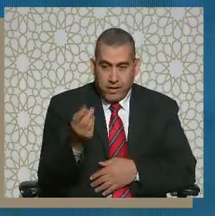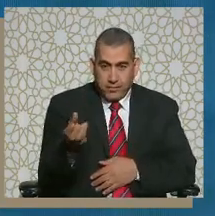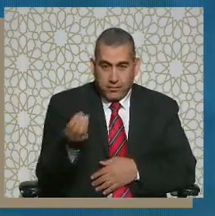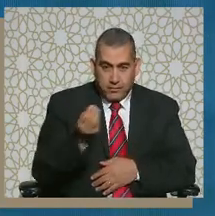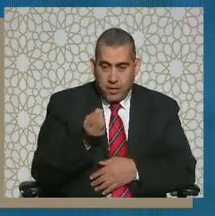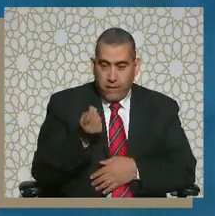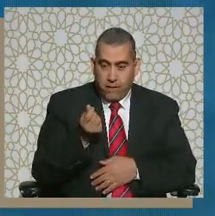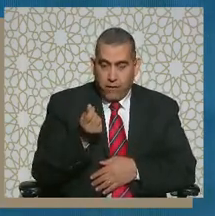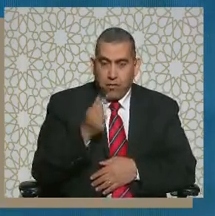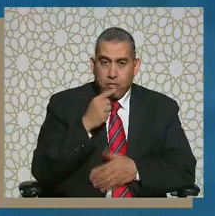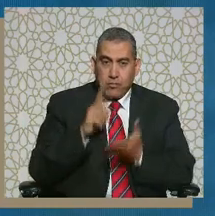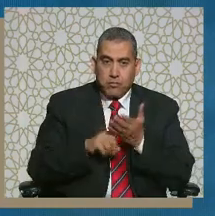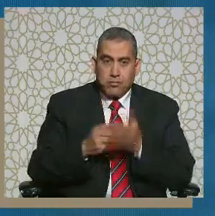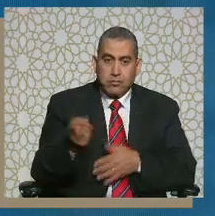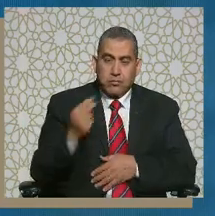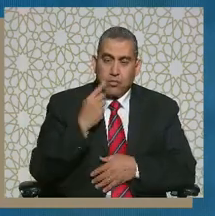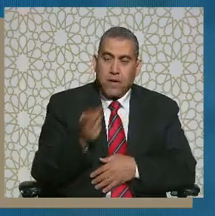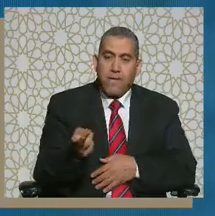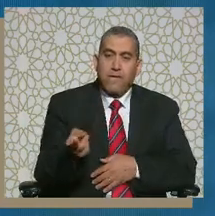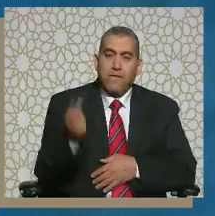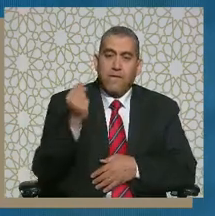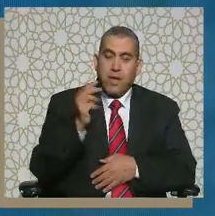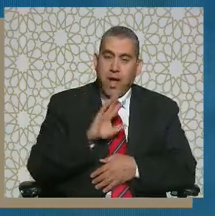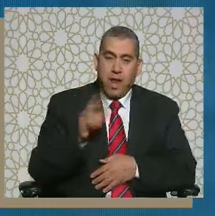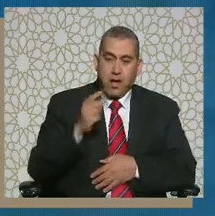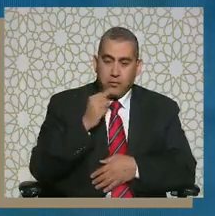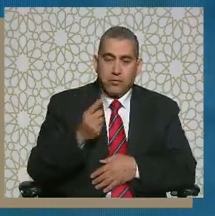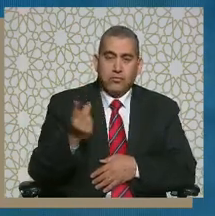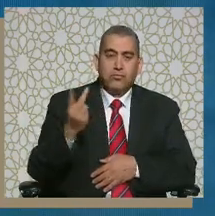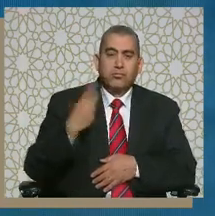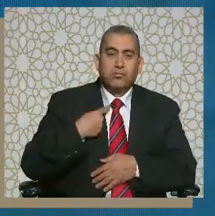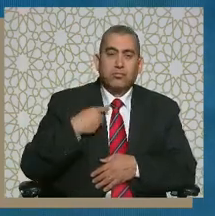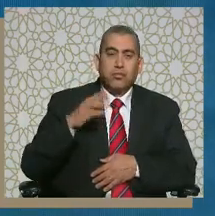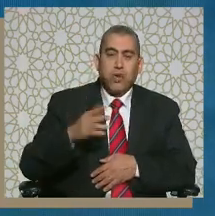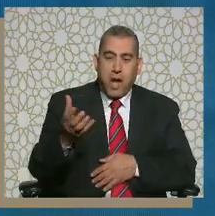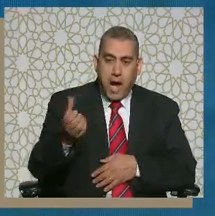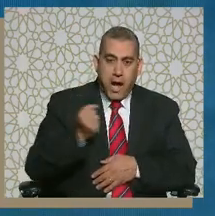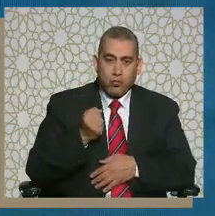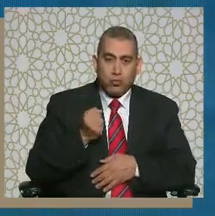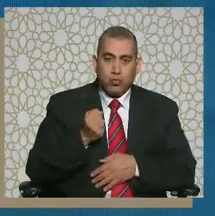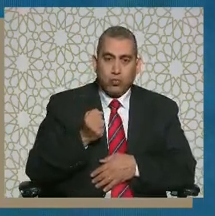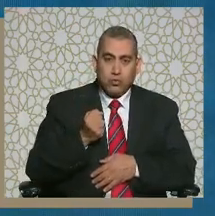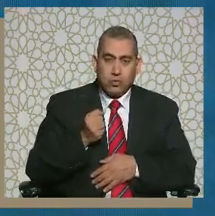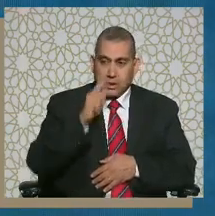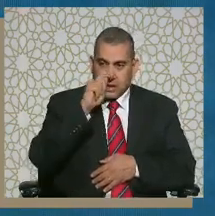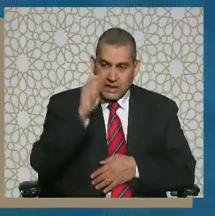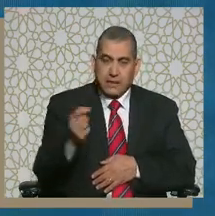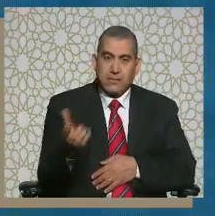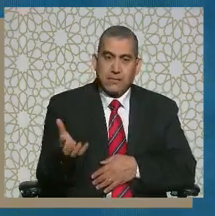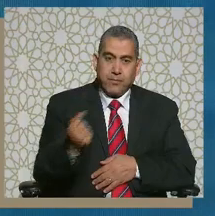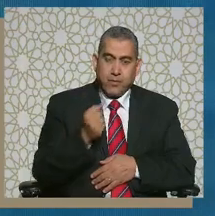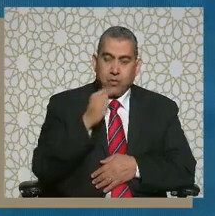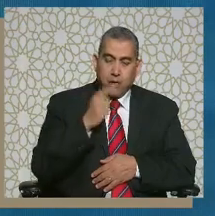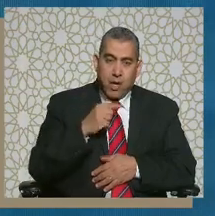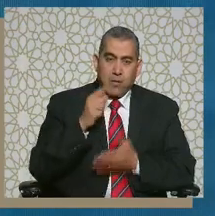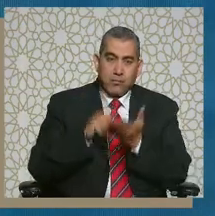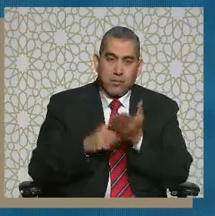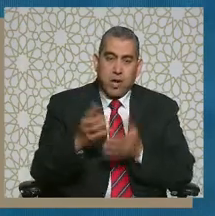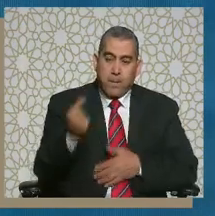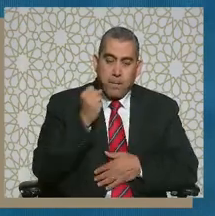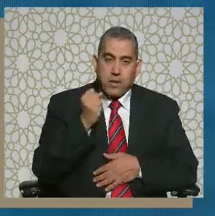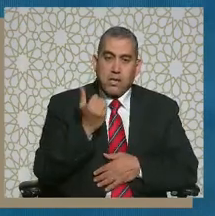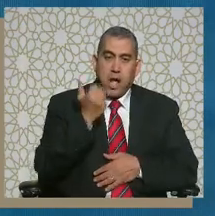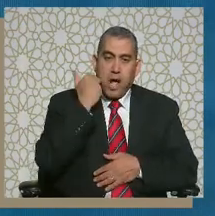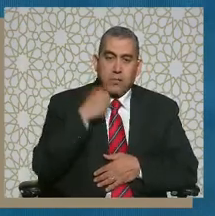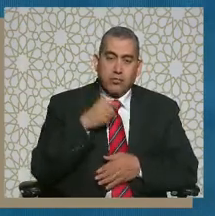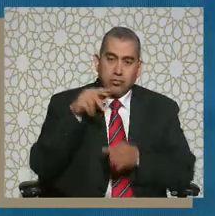مال مغصوب انت سرقته من الشخص ده واخذته رغما عنه فهذا مال مخصوب فالمال المغصوب